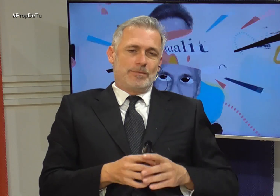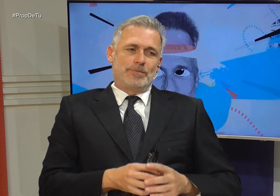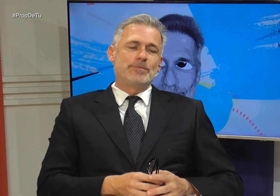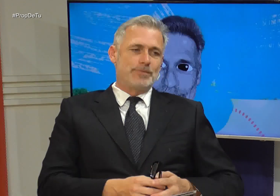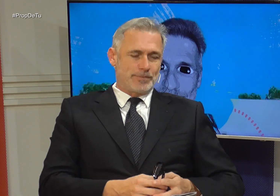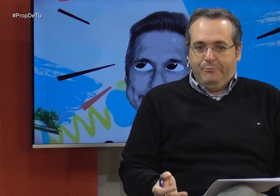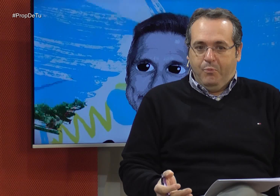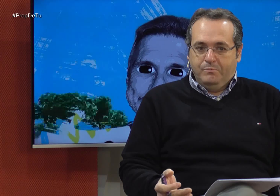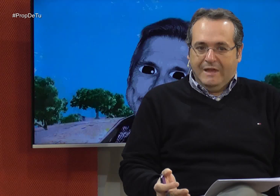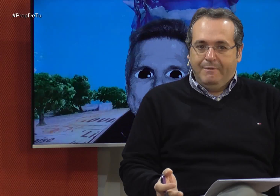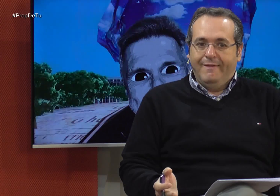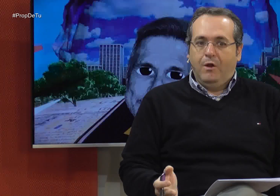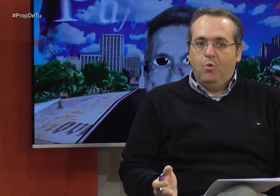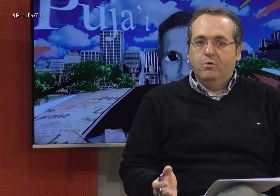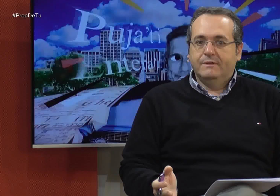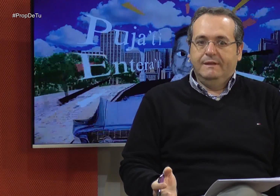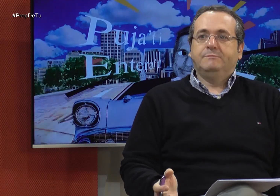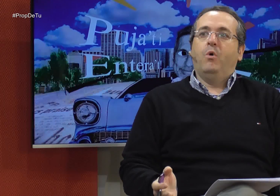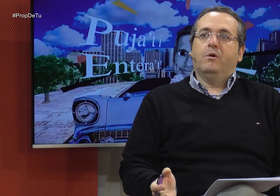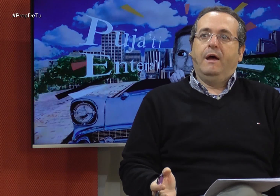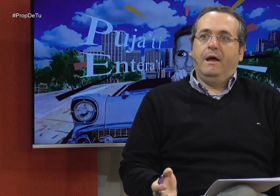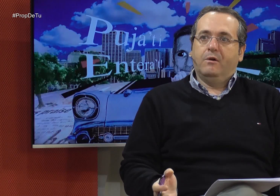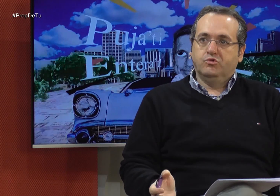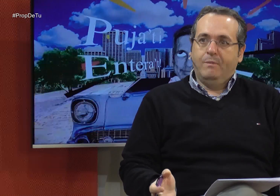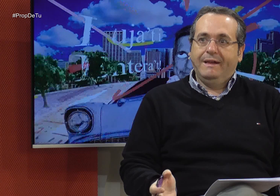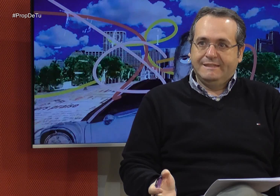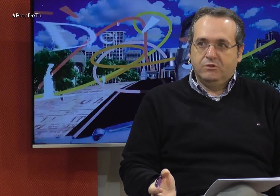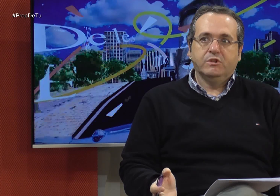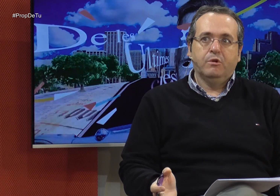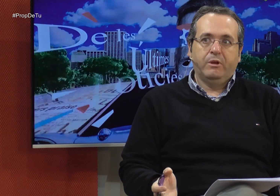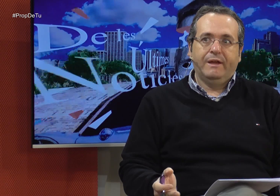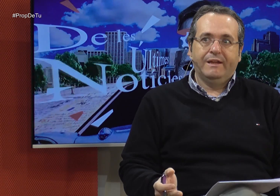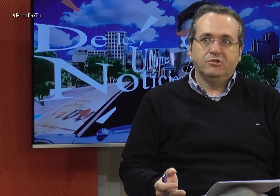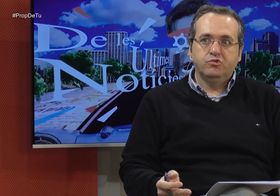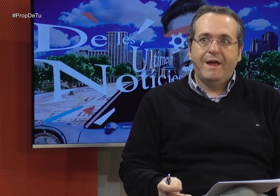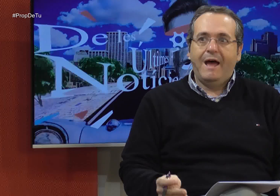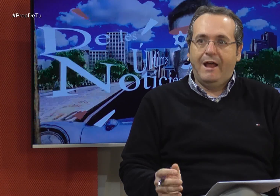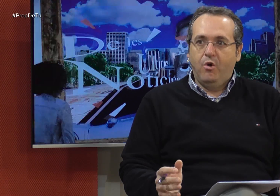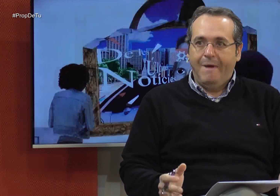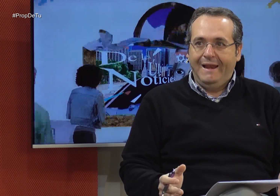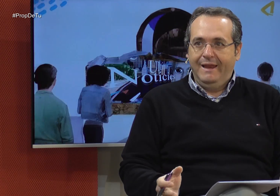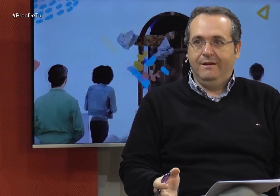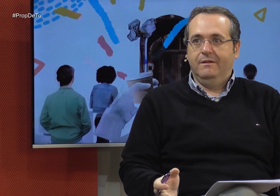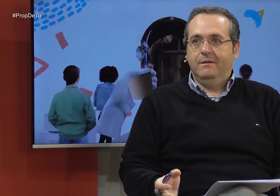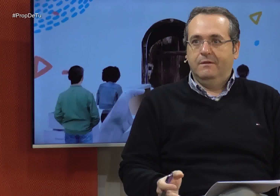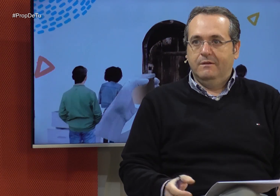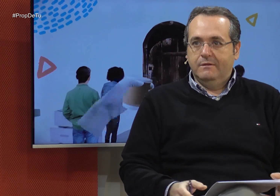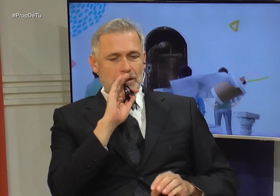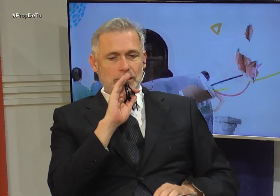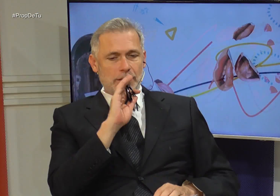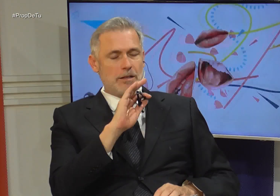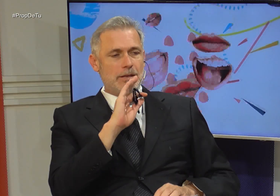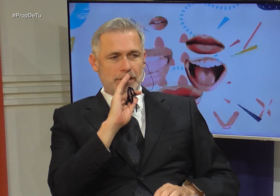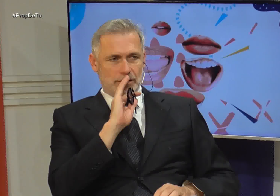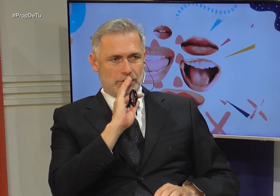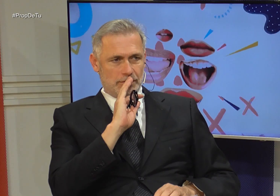És que, tal vegada algú es puga acostumar a aquesta situació, però això és una anomalia. Però a mi,